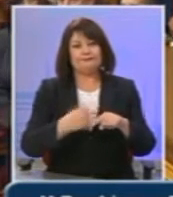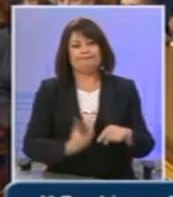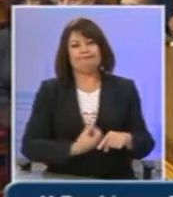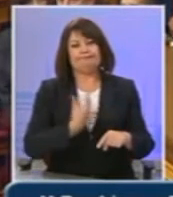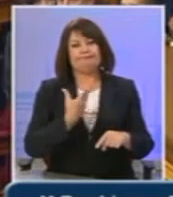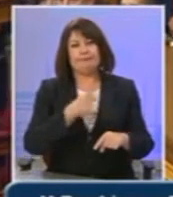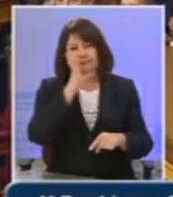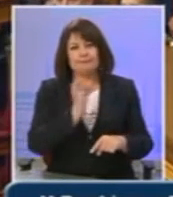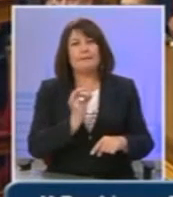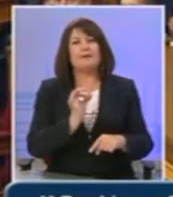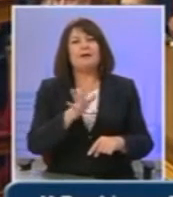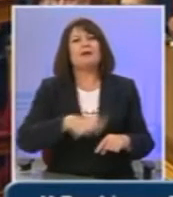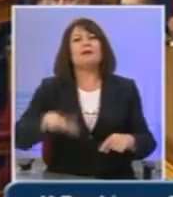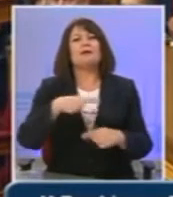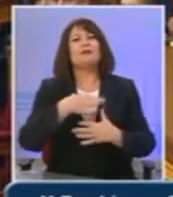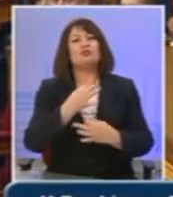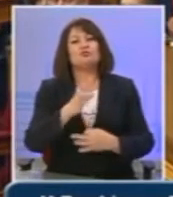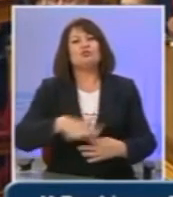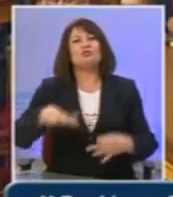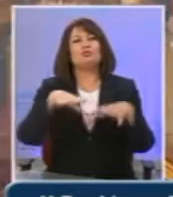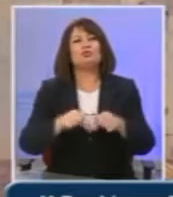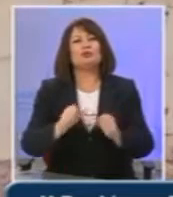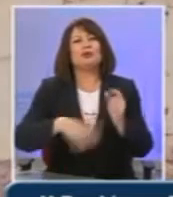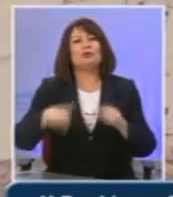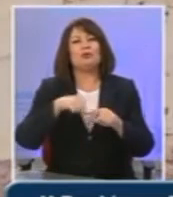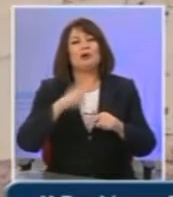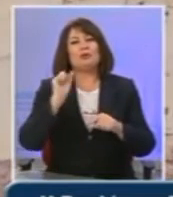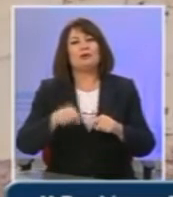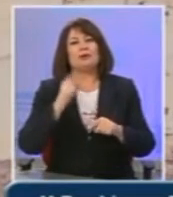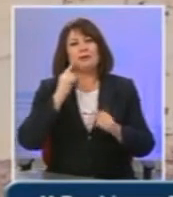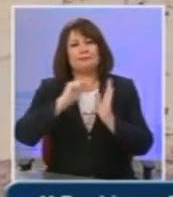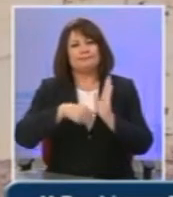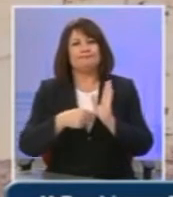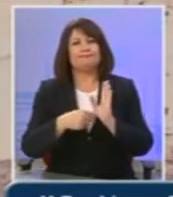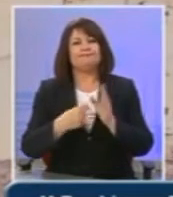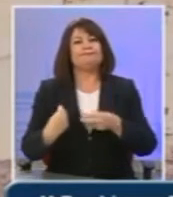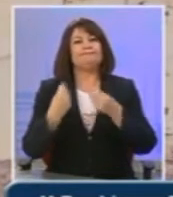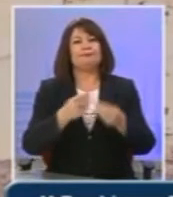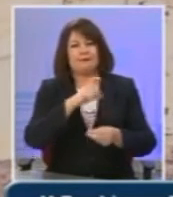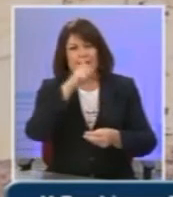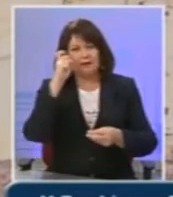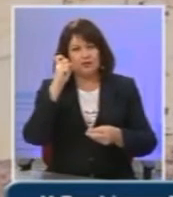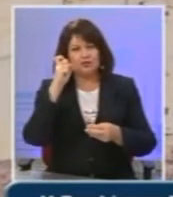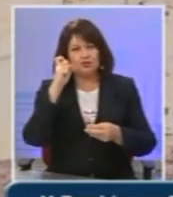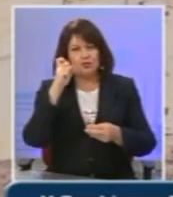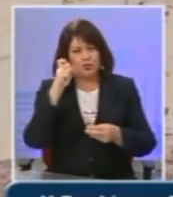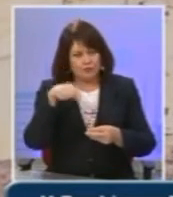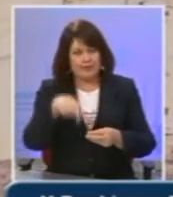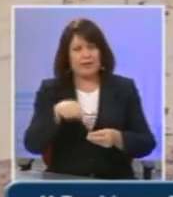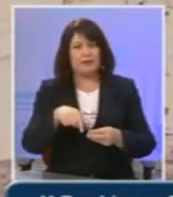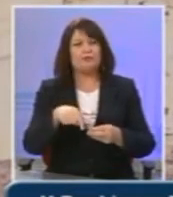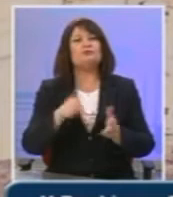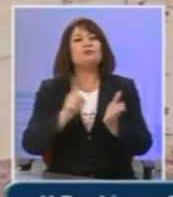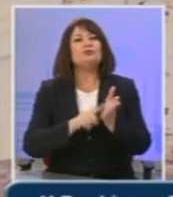εκφράζοντας αυθεντικά τη λαϊκή κυριαρχία, προσυπογράφει μέσα από την ποιότητα του δύσκολου νομοθετικού και κοινοβουλευτικού